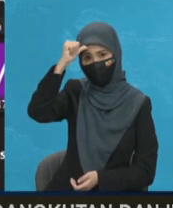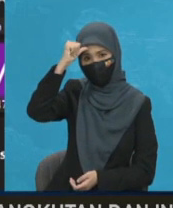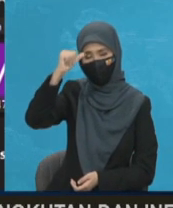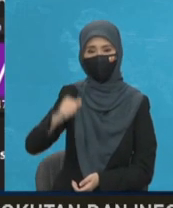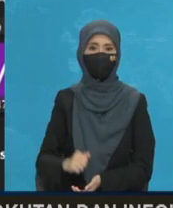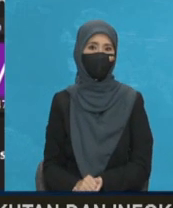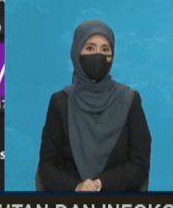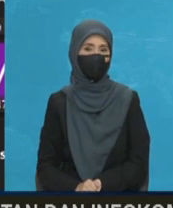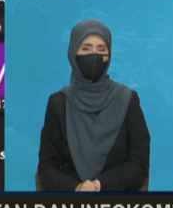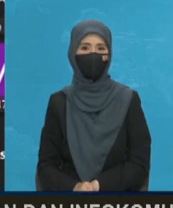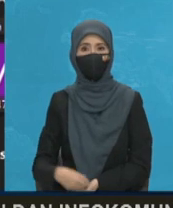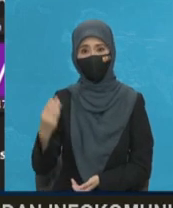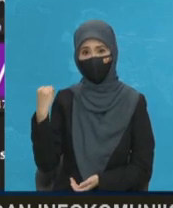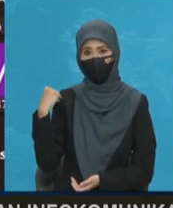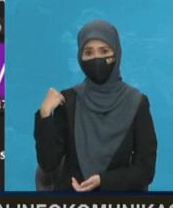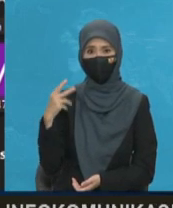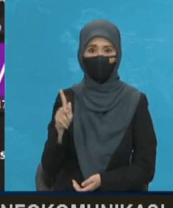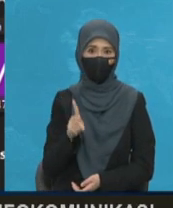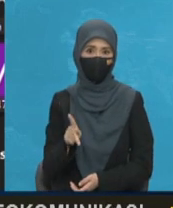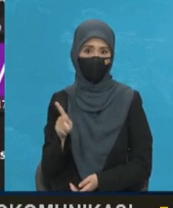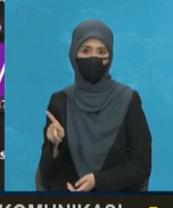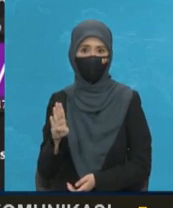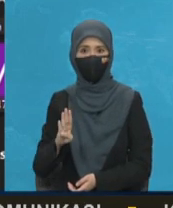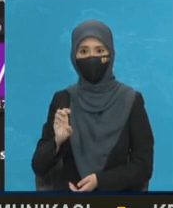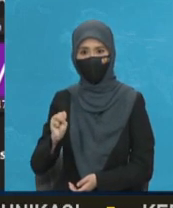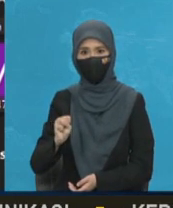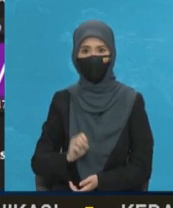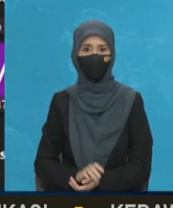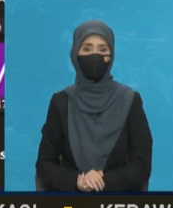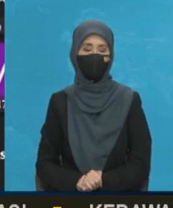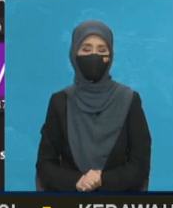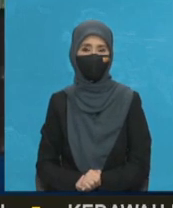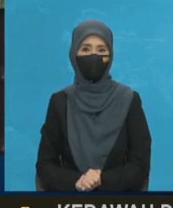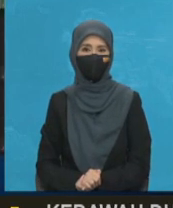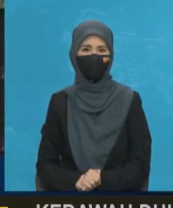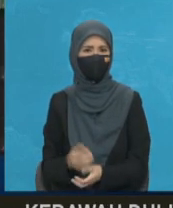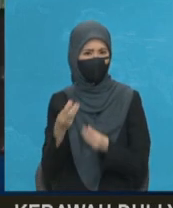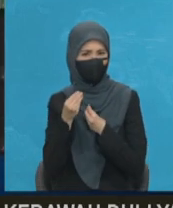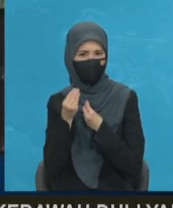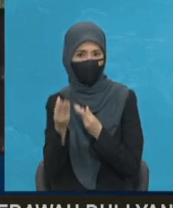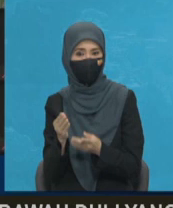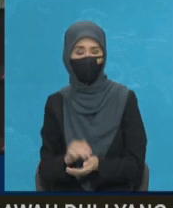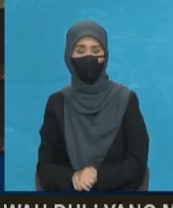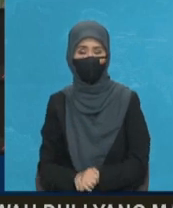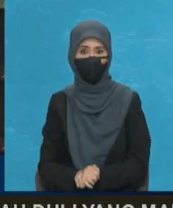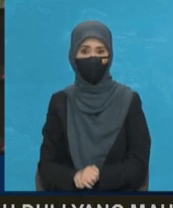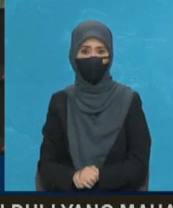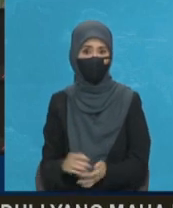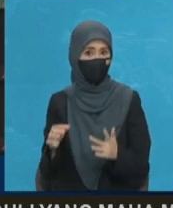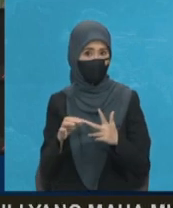Dato seri pada Oke Haji Abidin menteri kebudayaan biar dan sukan sesi pemutaran Gan kali ketiga ini menampilkan